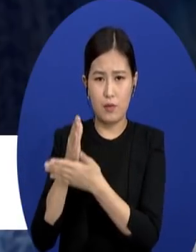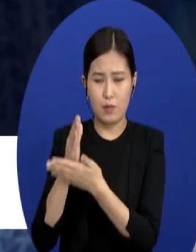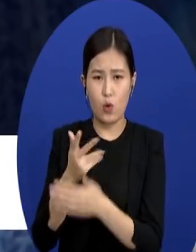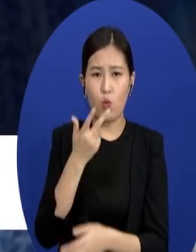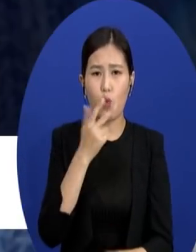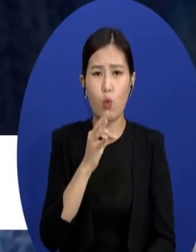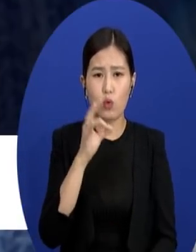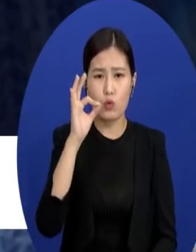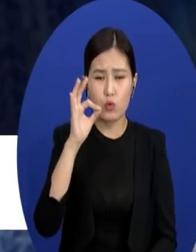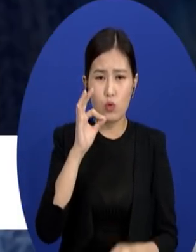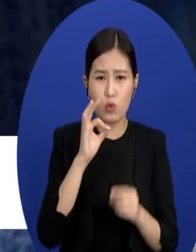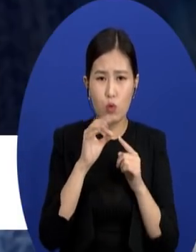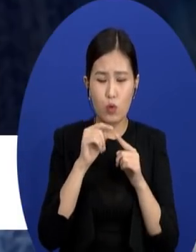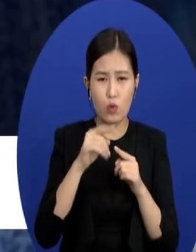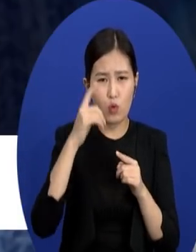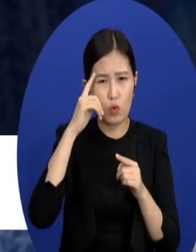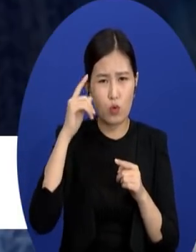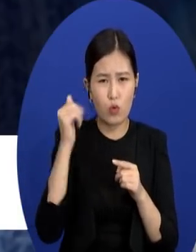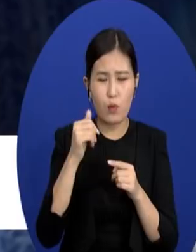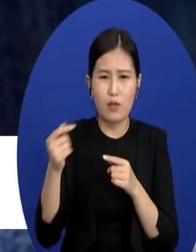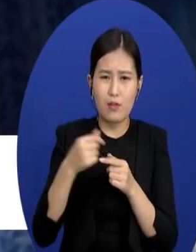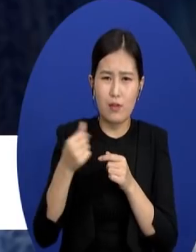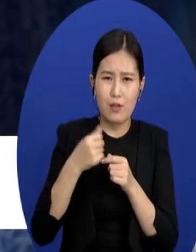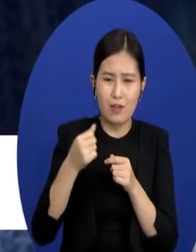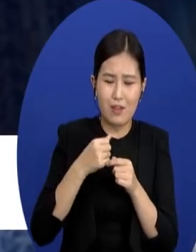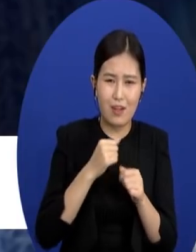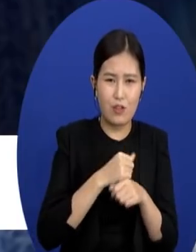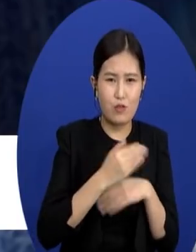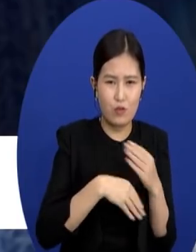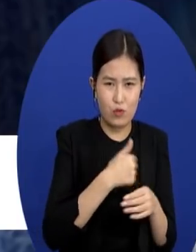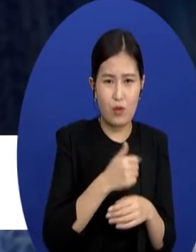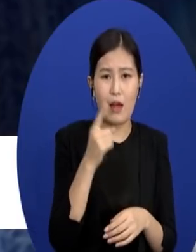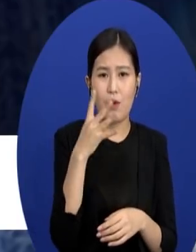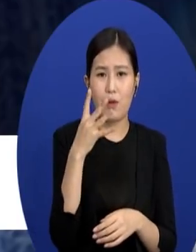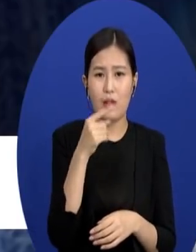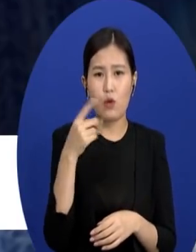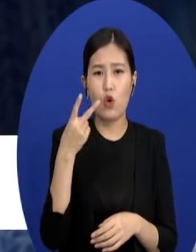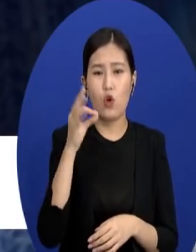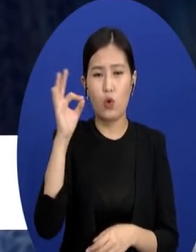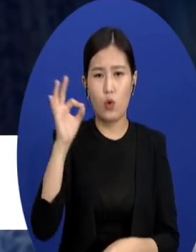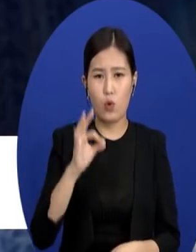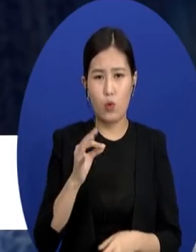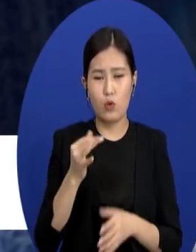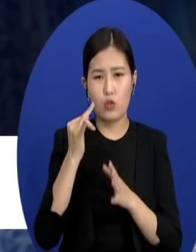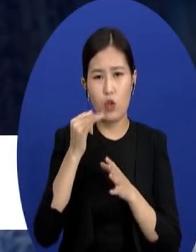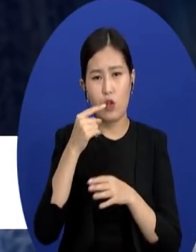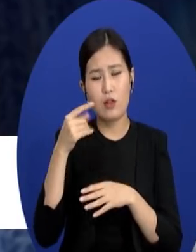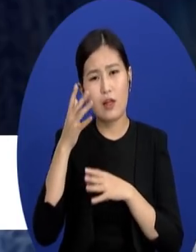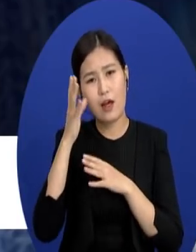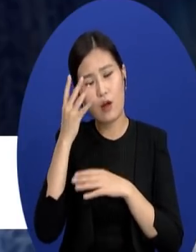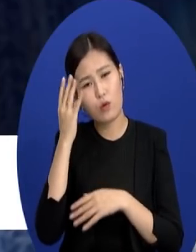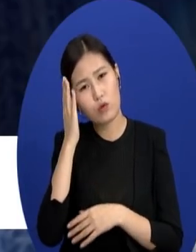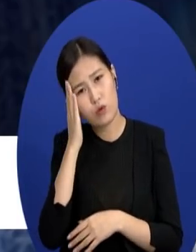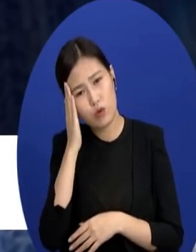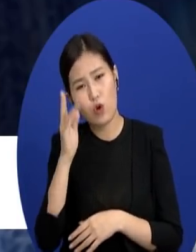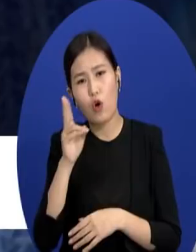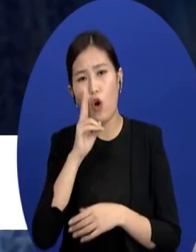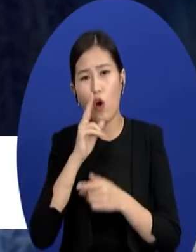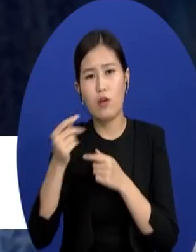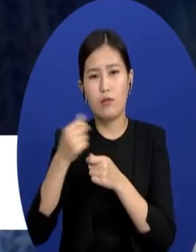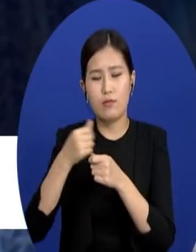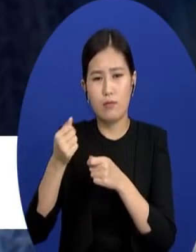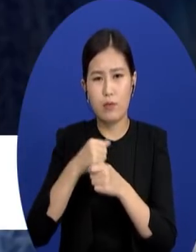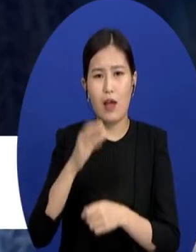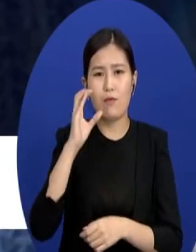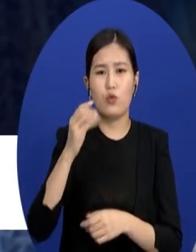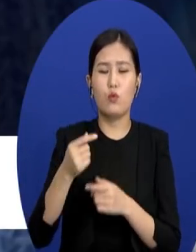өдөр тутмын цалингаа авч амжиргаагаа залгуулдаг. Харин тэгвэл 15-аас 20 орчим хувь нь 7-оос 14 хоногийн хоол хүнс болон автобусны